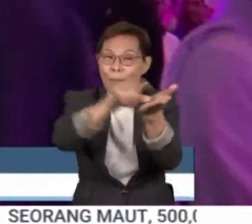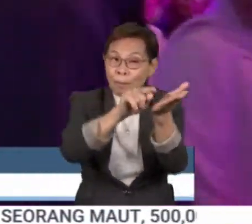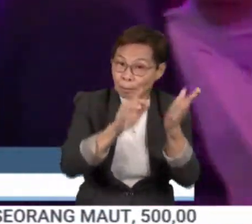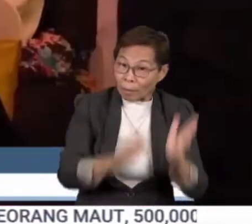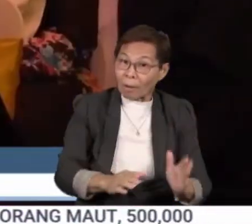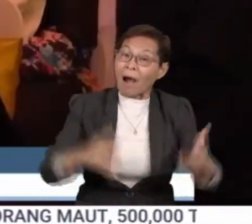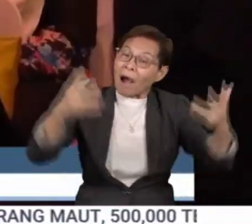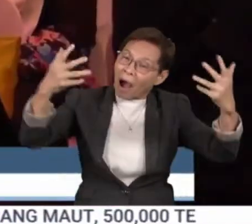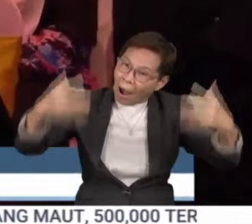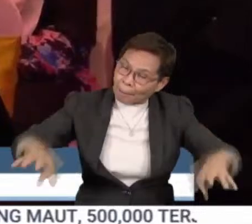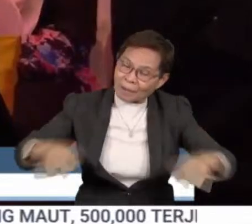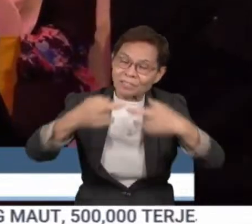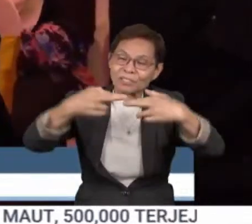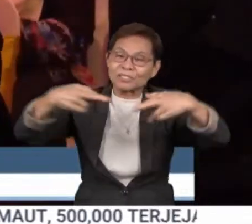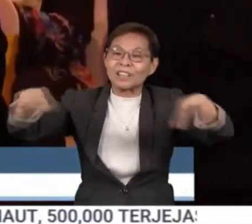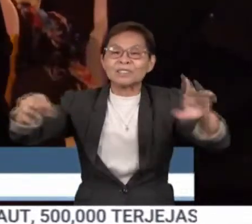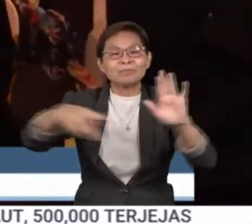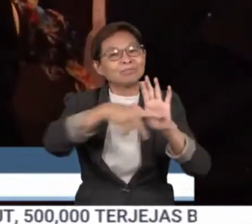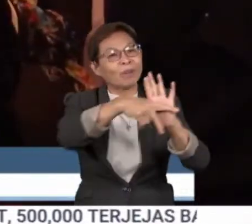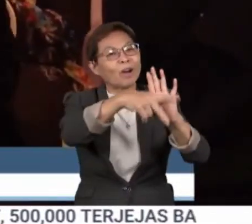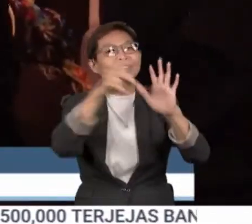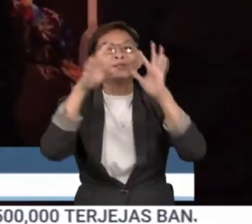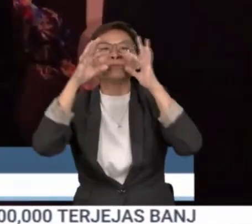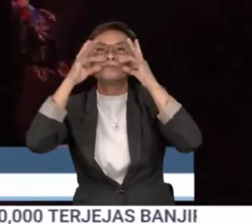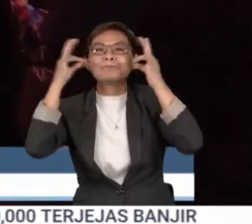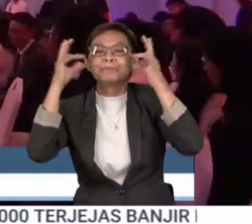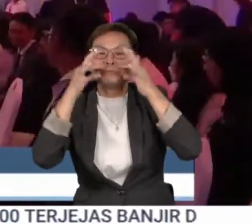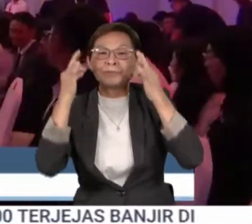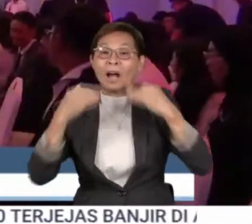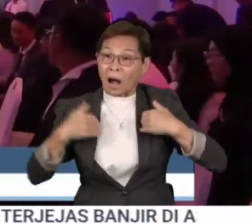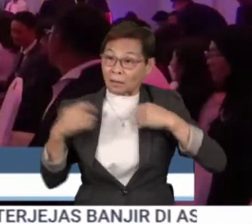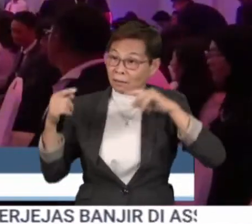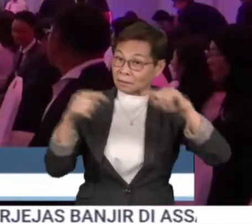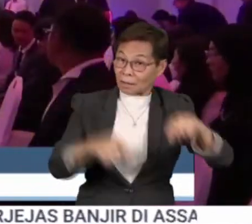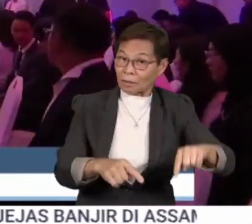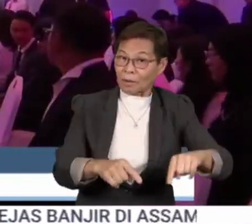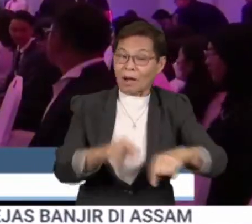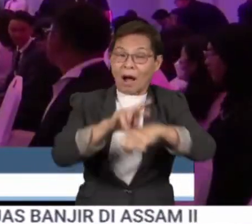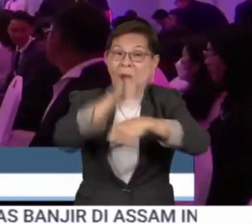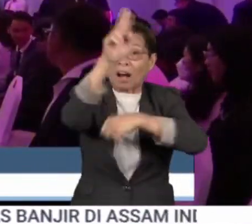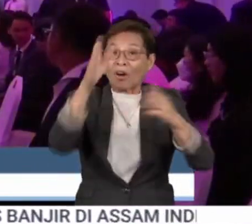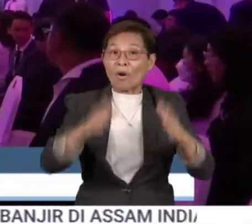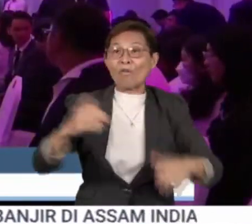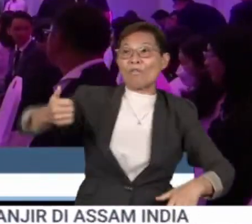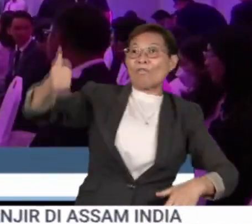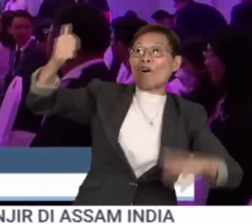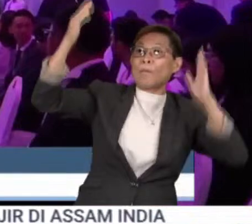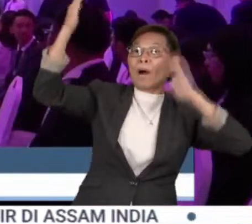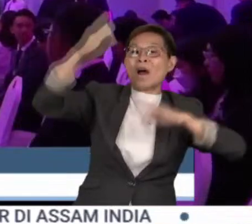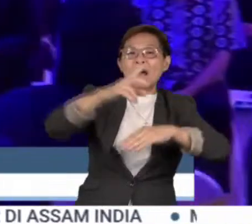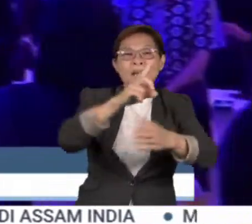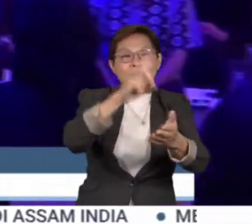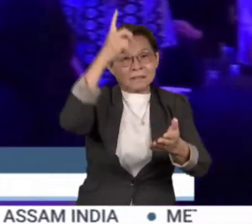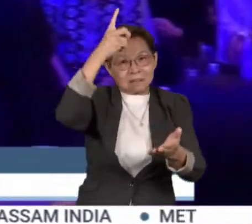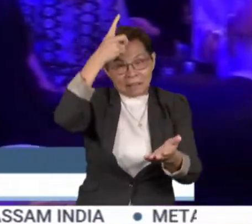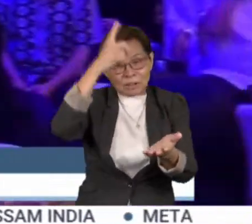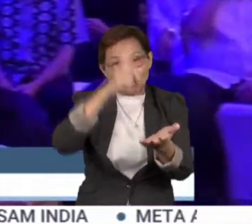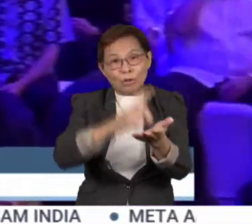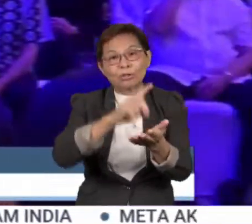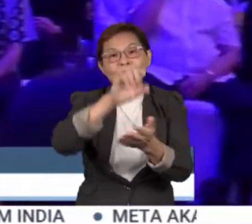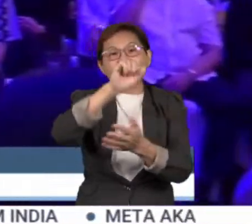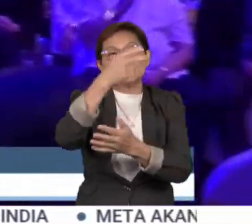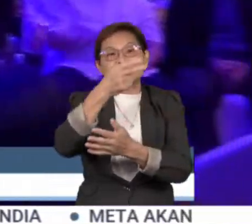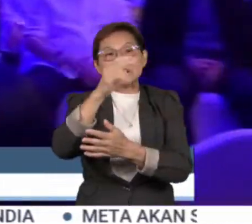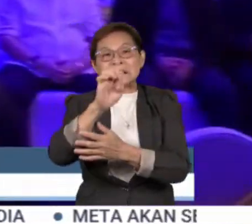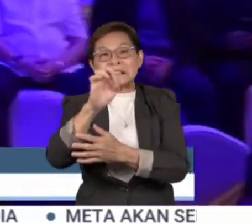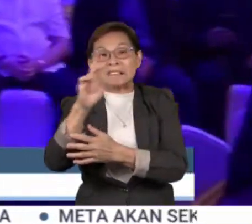pemberita selepas merasmikan pameran tersebut di Kuching. Turut hadir ialah angkasawan pertama negara Datuk Dr. Sheikh Mustafa Syukur